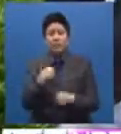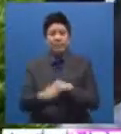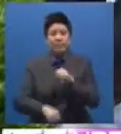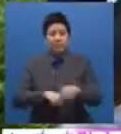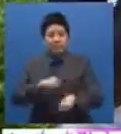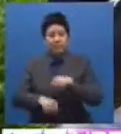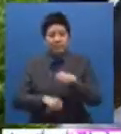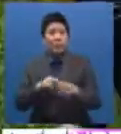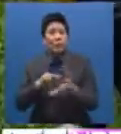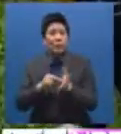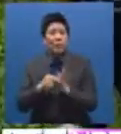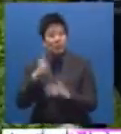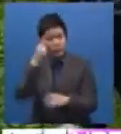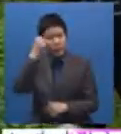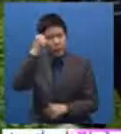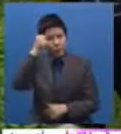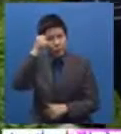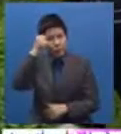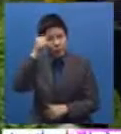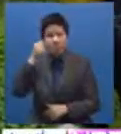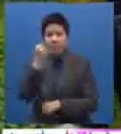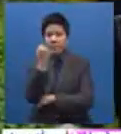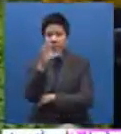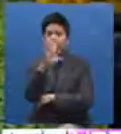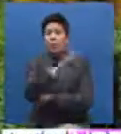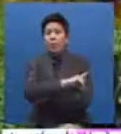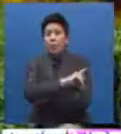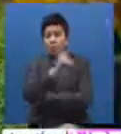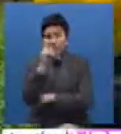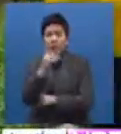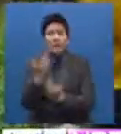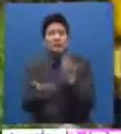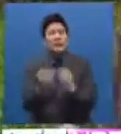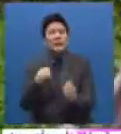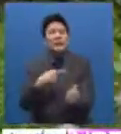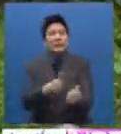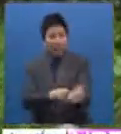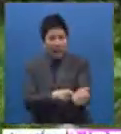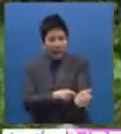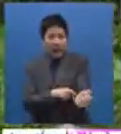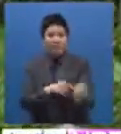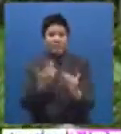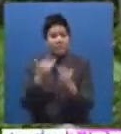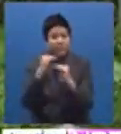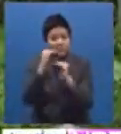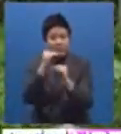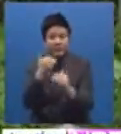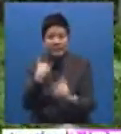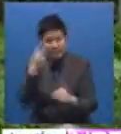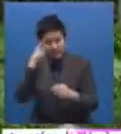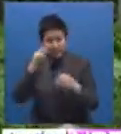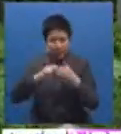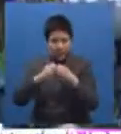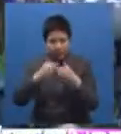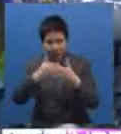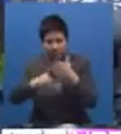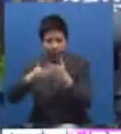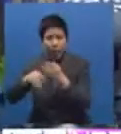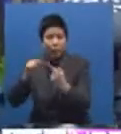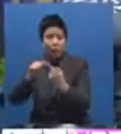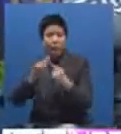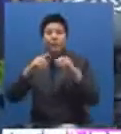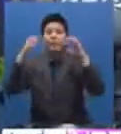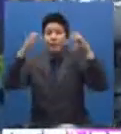ถวายพระพรจะใช้เวลาเดินทางภายใน15วันหรืออาจล่าช้ากว่ากำหนดไว้หากมีอุปสรรคเรื่องของฝน